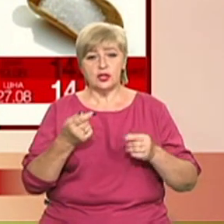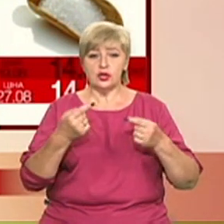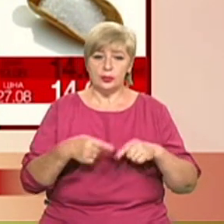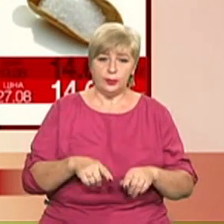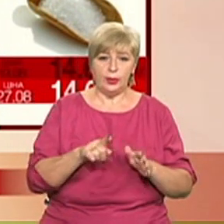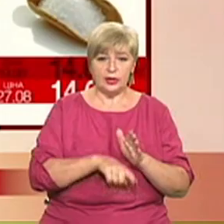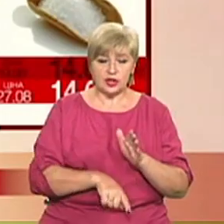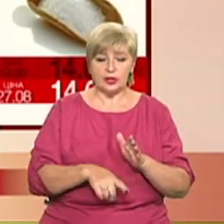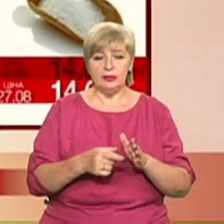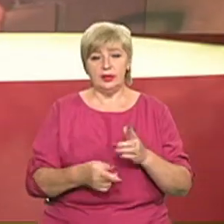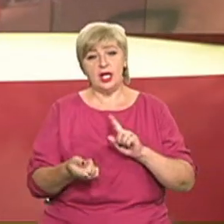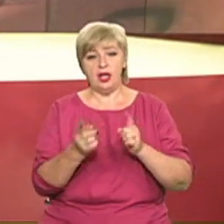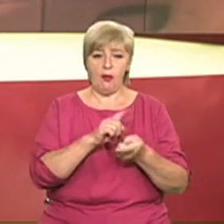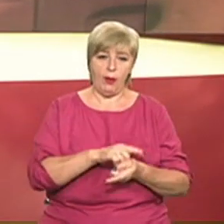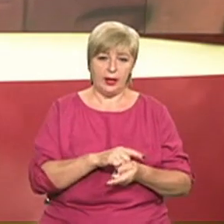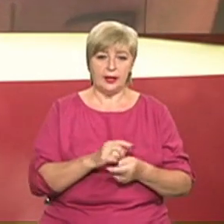навпаки.